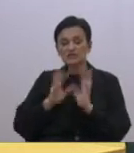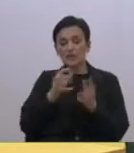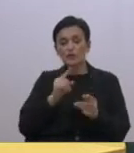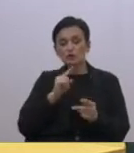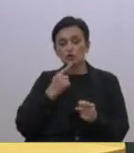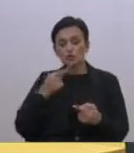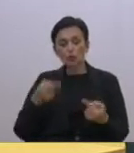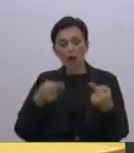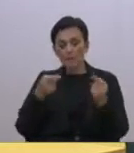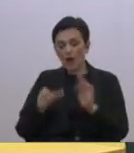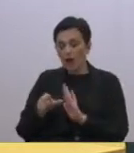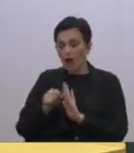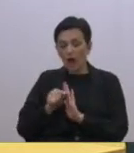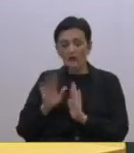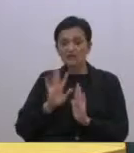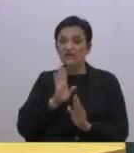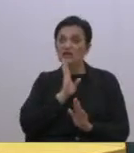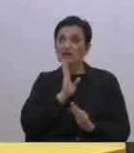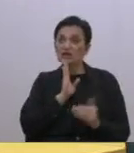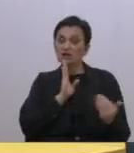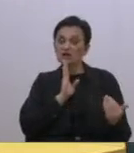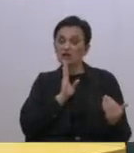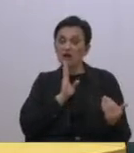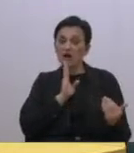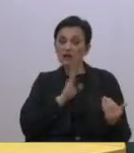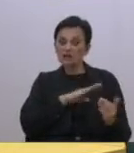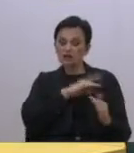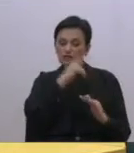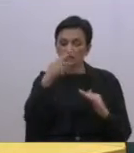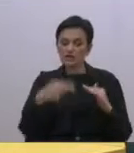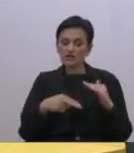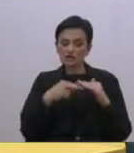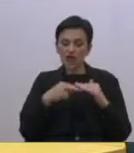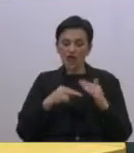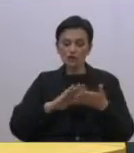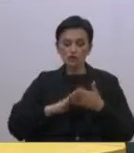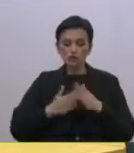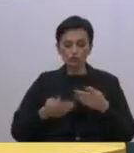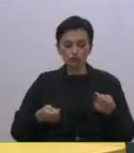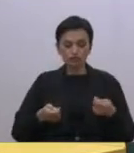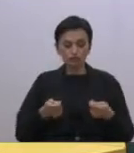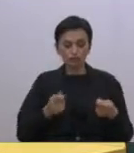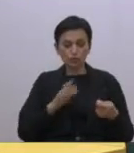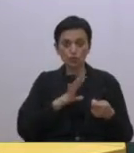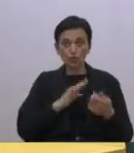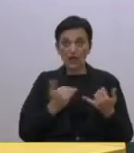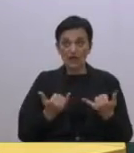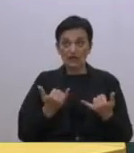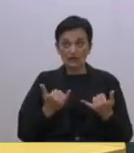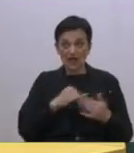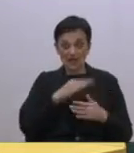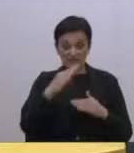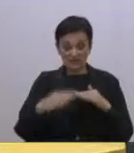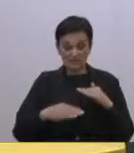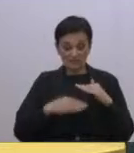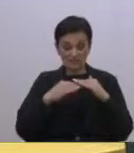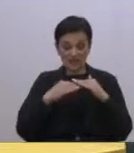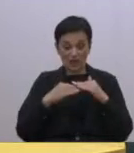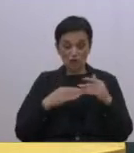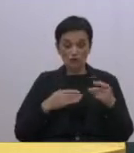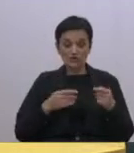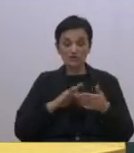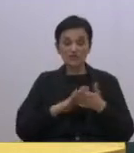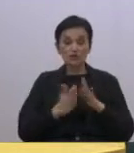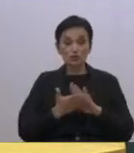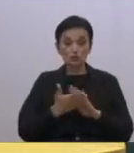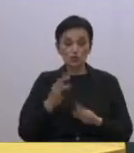ანუ არამედ ქალს ჰქონდა დაქვემდებარებული სიტუაცია და იმისთვის, რომ დღეს ეს დაქვემდებარებული სიტუაცია გამოვასწოროთ,